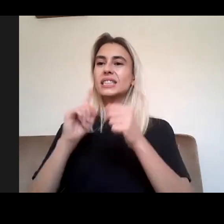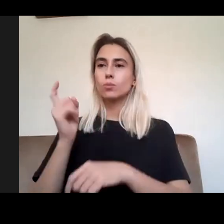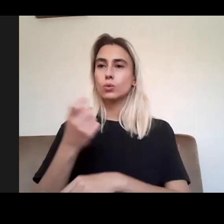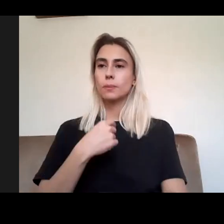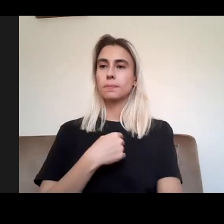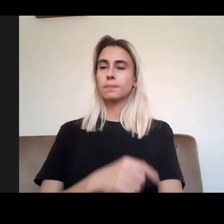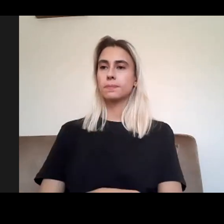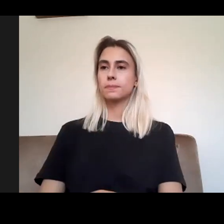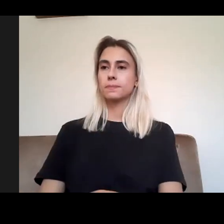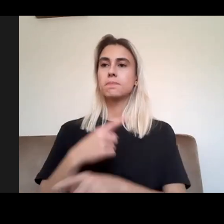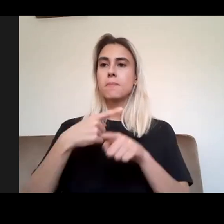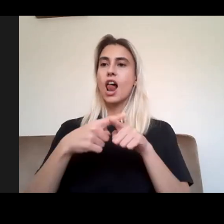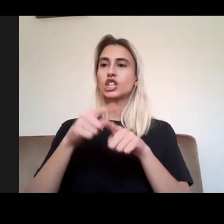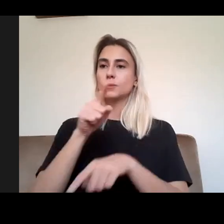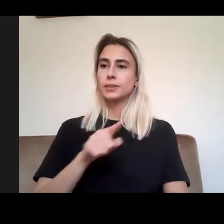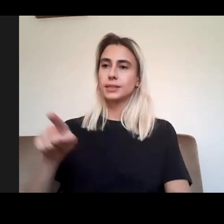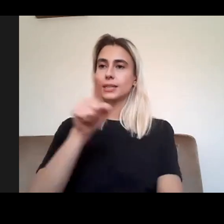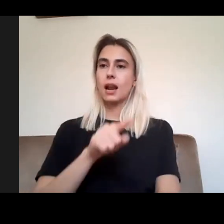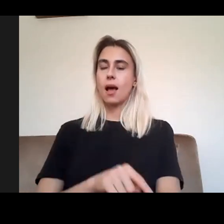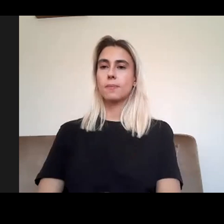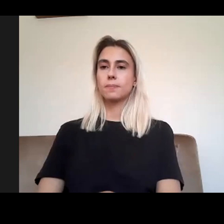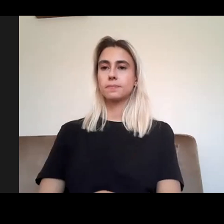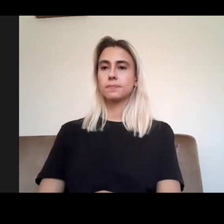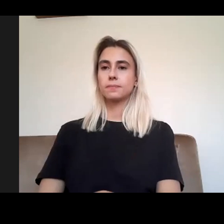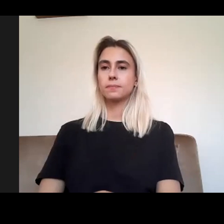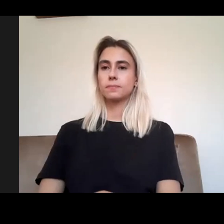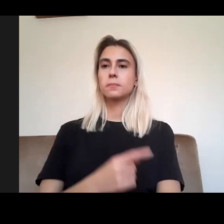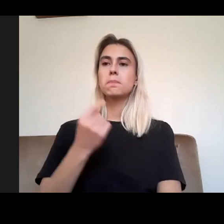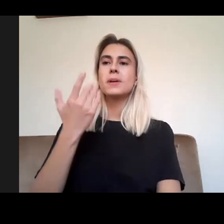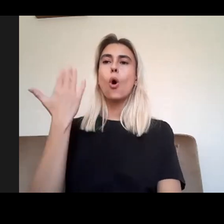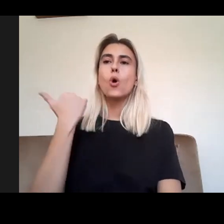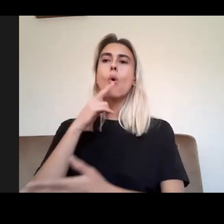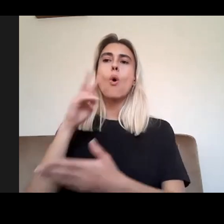dakika şurada paylaşayım sizinle. Hatta biraz önce okuduğum için.